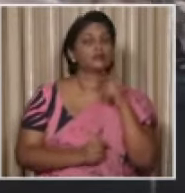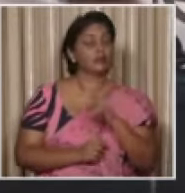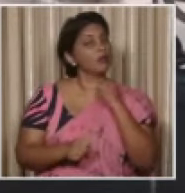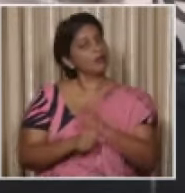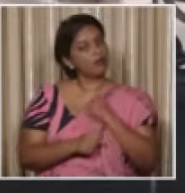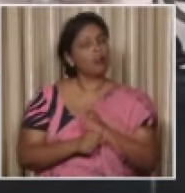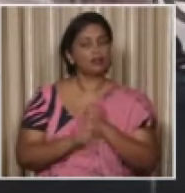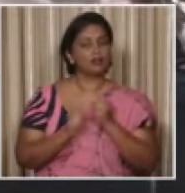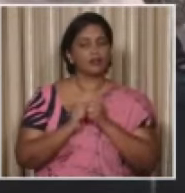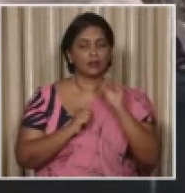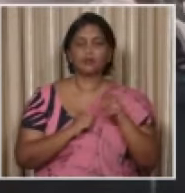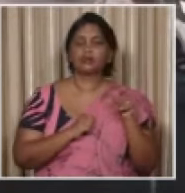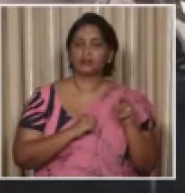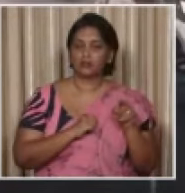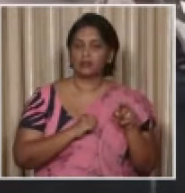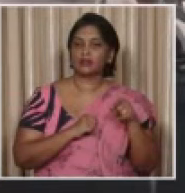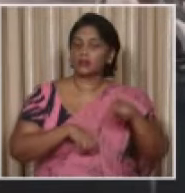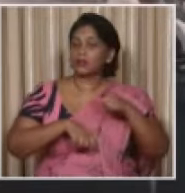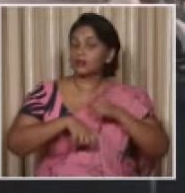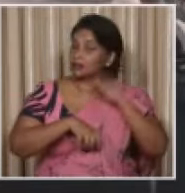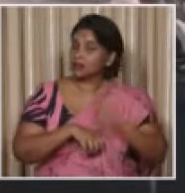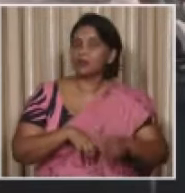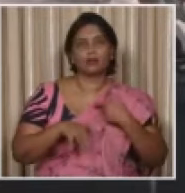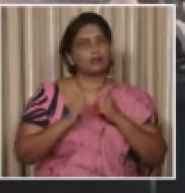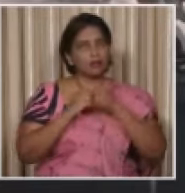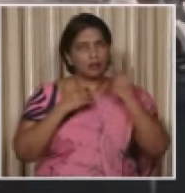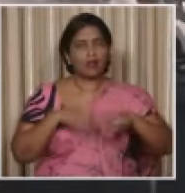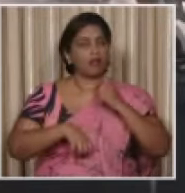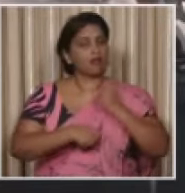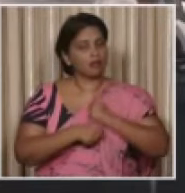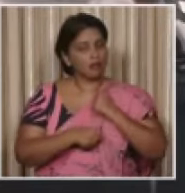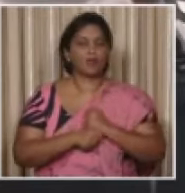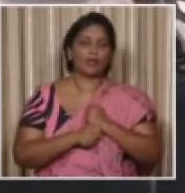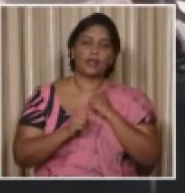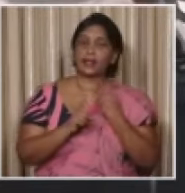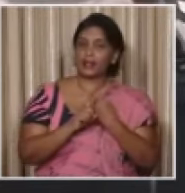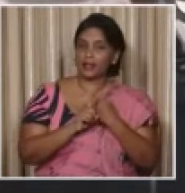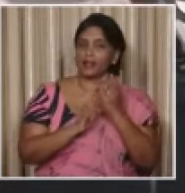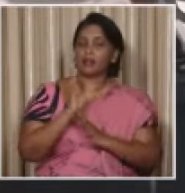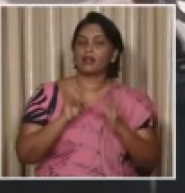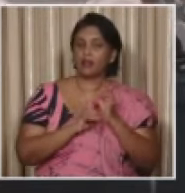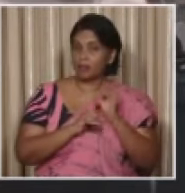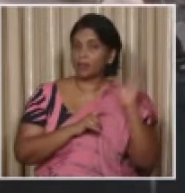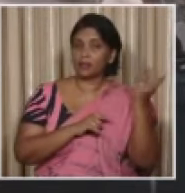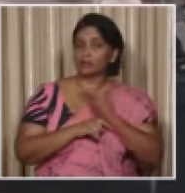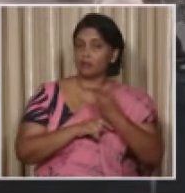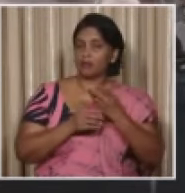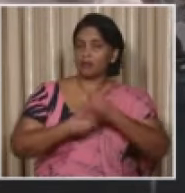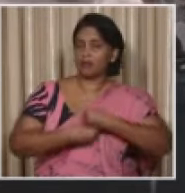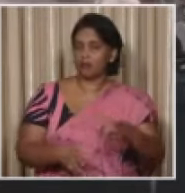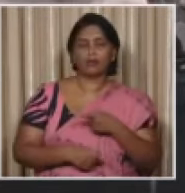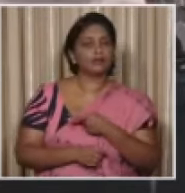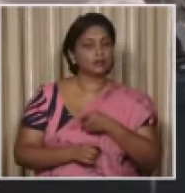ආණ්ඩුව හැසිරිලා ඒ අවස්ථාවේ අවසානයේදී ආණ්ඩුවයි කේලිය රඹුකැල මන්ත්‍රීතුමා ඇමතිවරයා දෙන්නම විනාශ